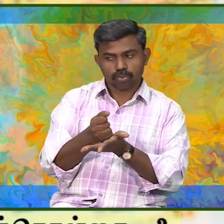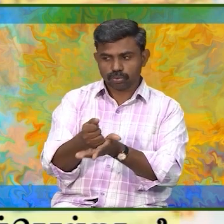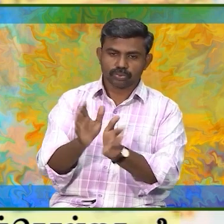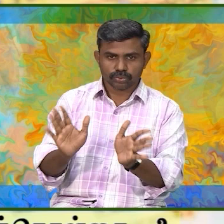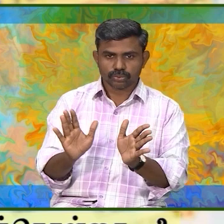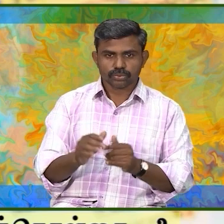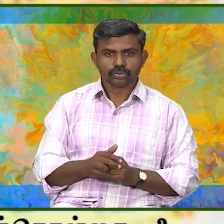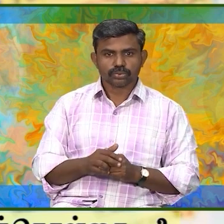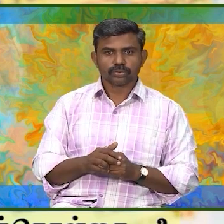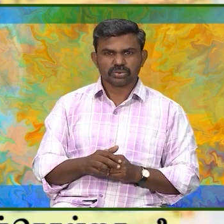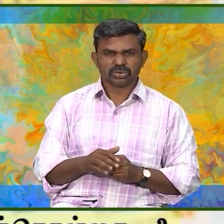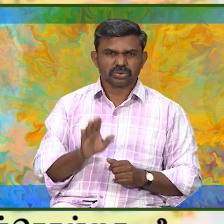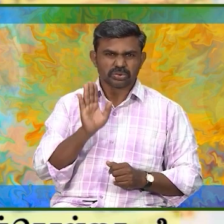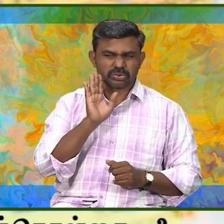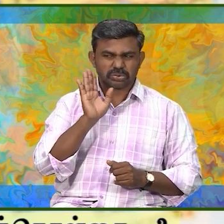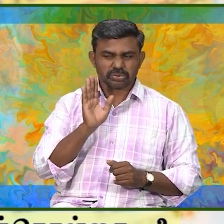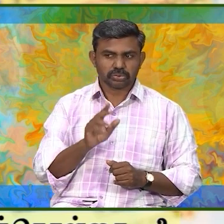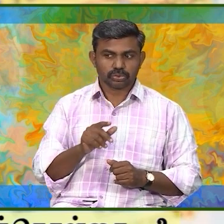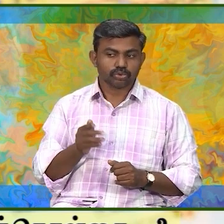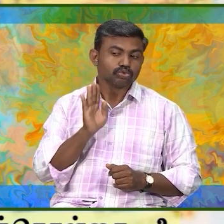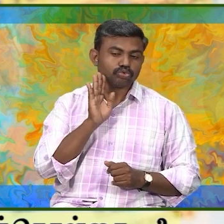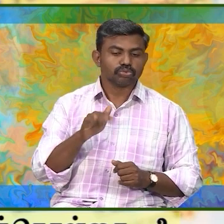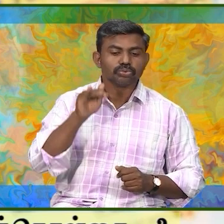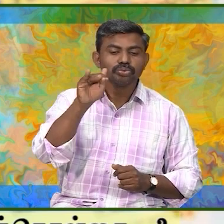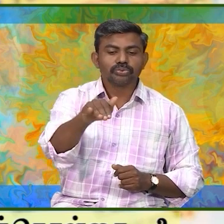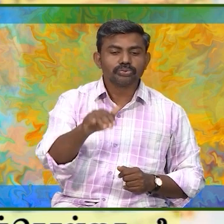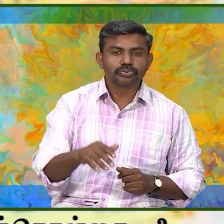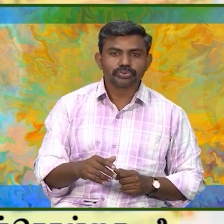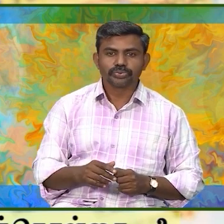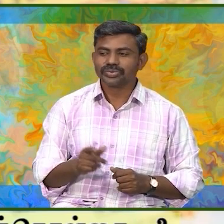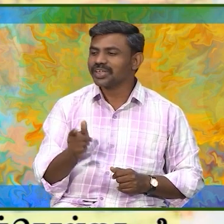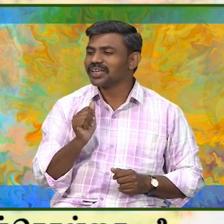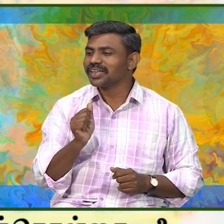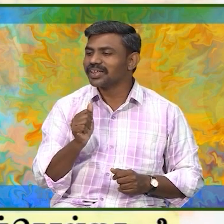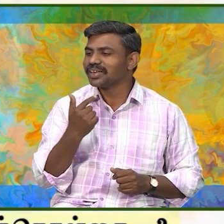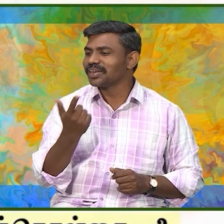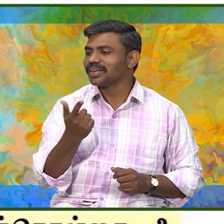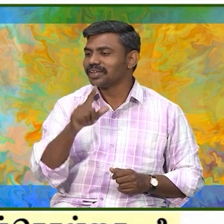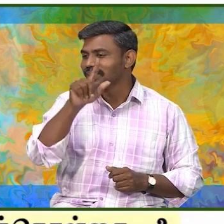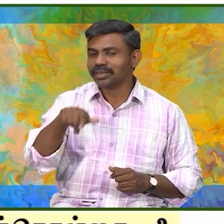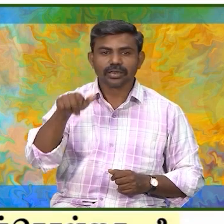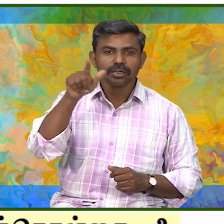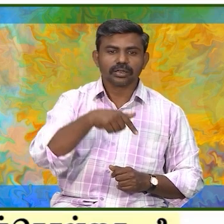தான் ஆகணும். ஆனால் நாம் சம்பந்தமே இல்லாமல் போய் அந்த வீட்டில் போய் அவங்களுடைய பிரச்சனைகளில் நாம் தலையிடக்கூடாது. அதே போல தான்